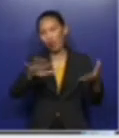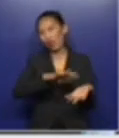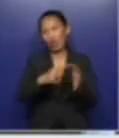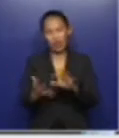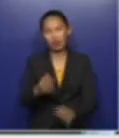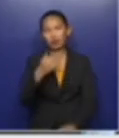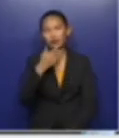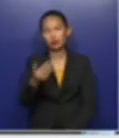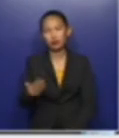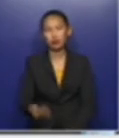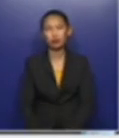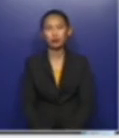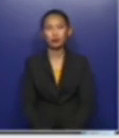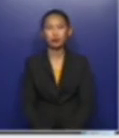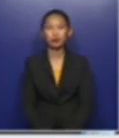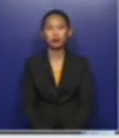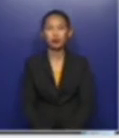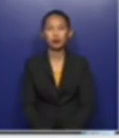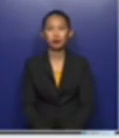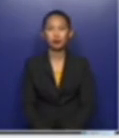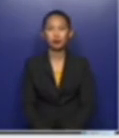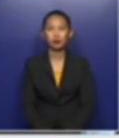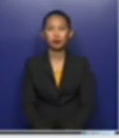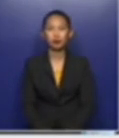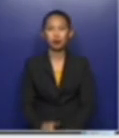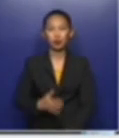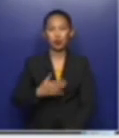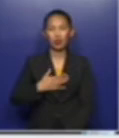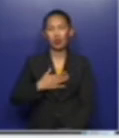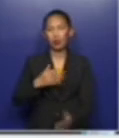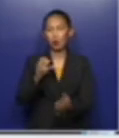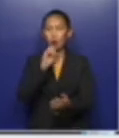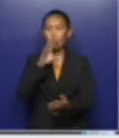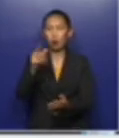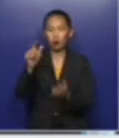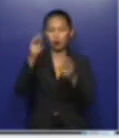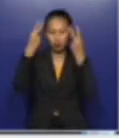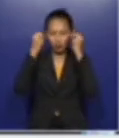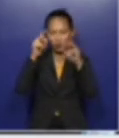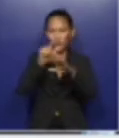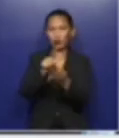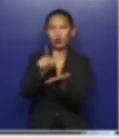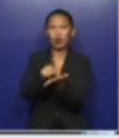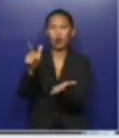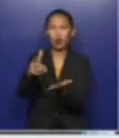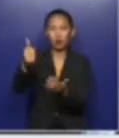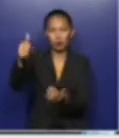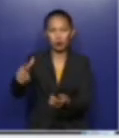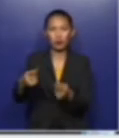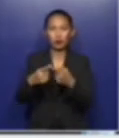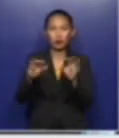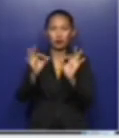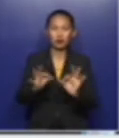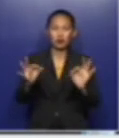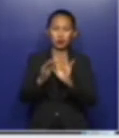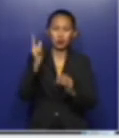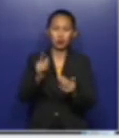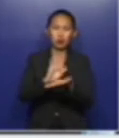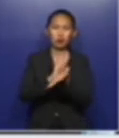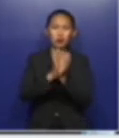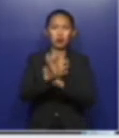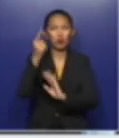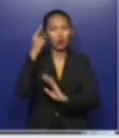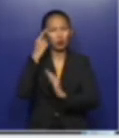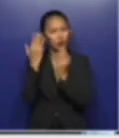ดเราเอาท่านออกจากตำแหน่งไม่ได้ท่านต้องปรับปรุงตัวแม้แต่เรื่องของทัศนค